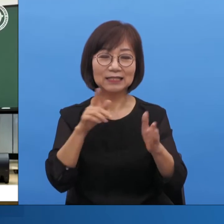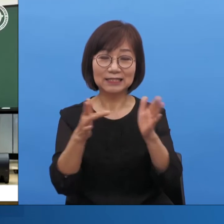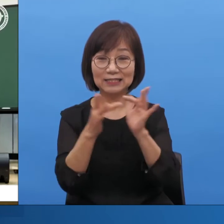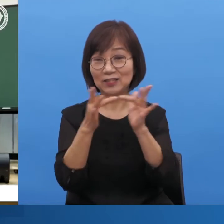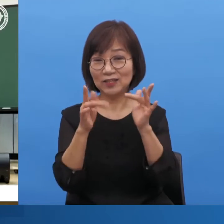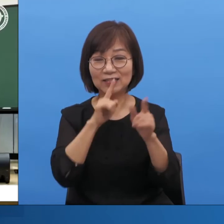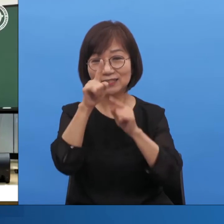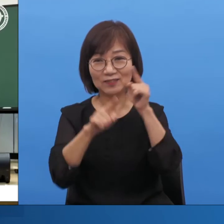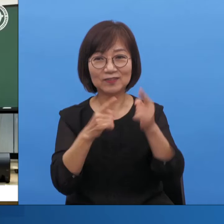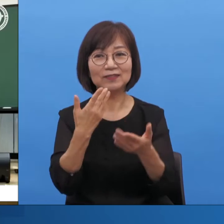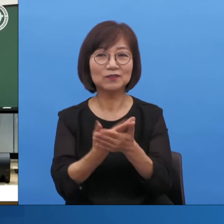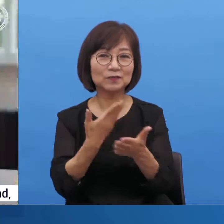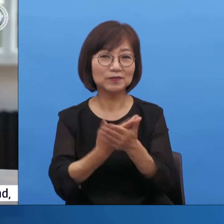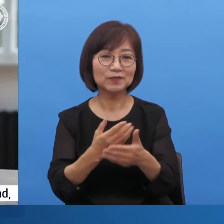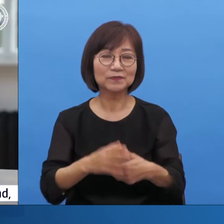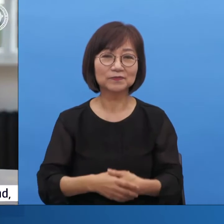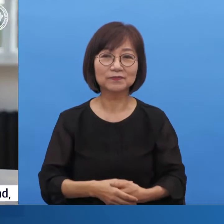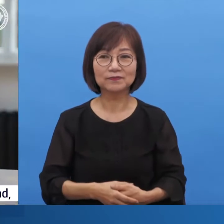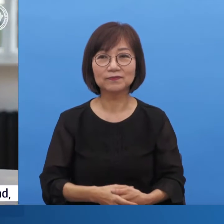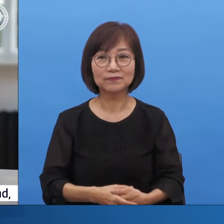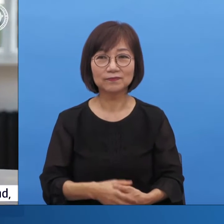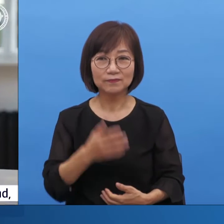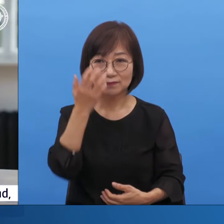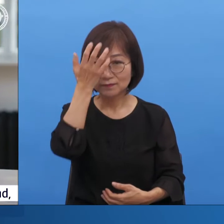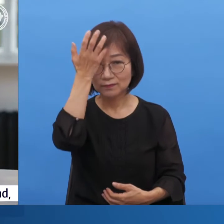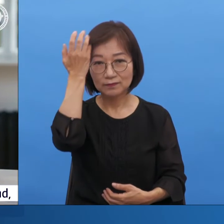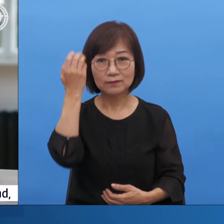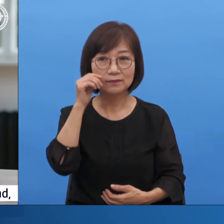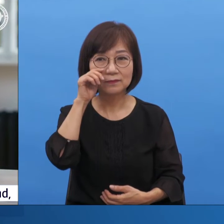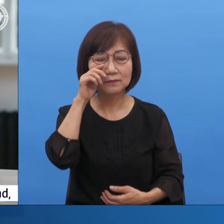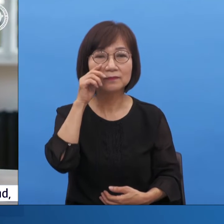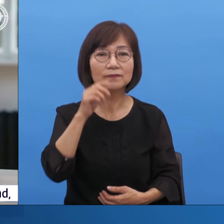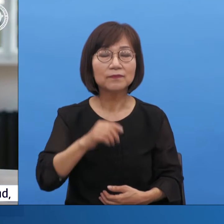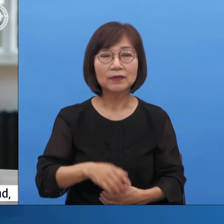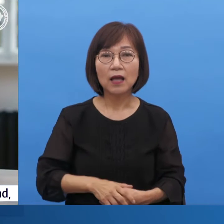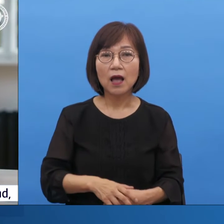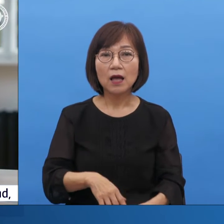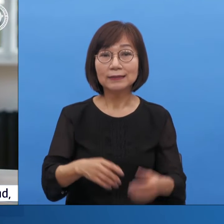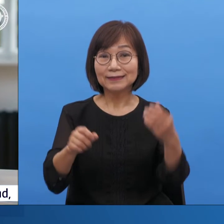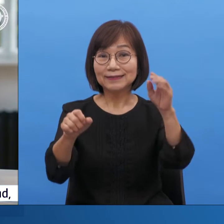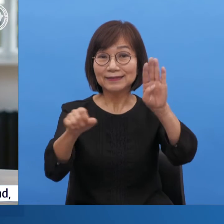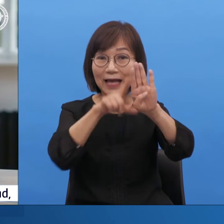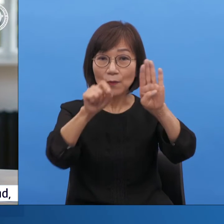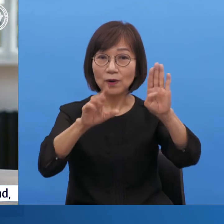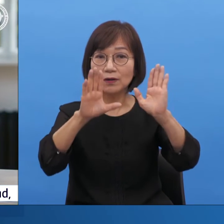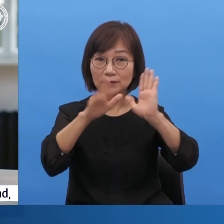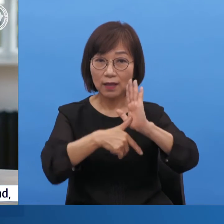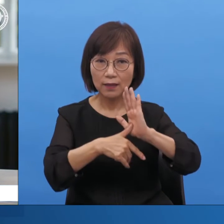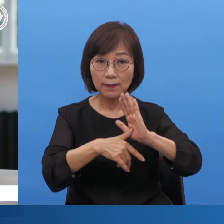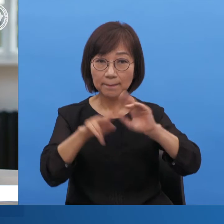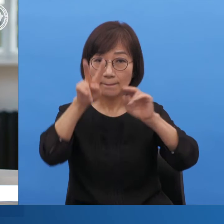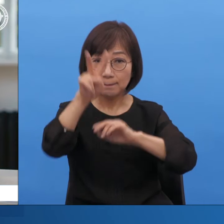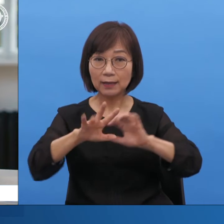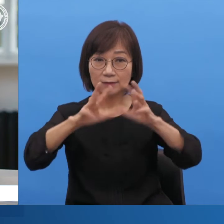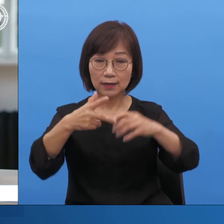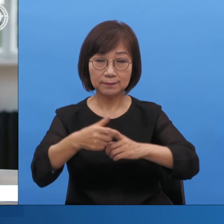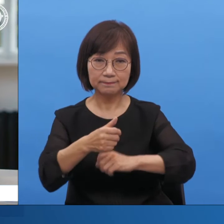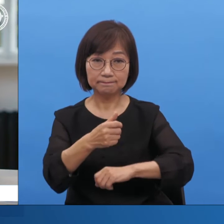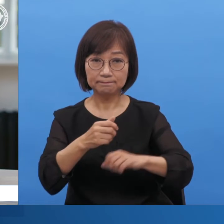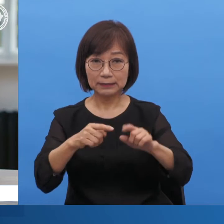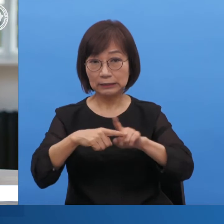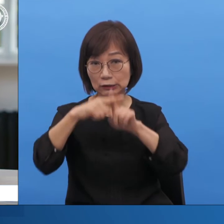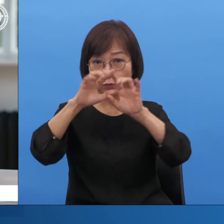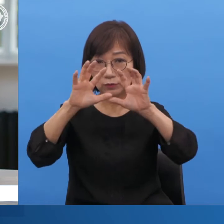wea.kr에서 등록받습니다. 앞서 지난 4월엔 베트남과 스위스, 홍콩을 비롯해 전